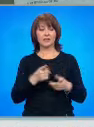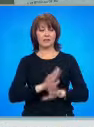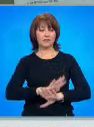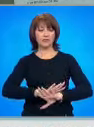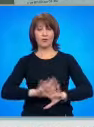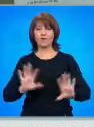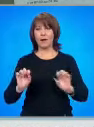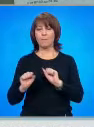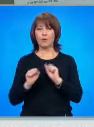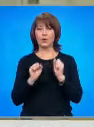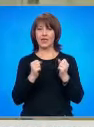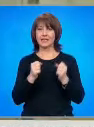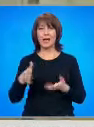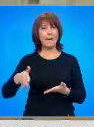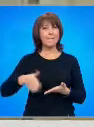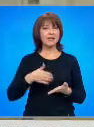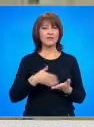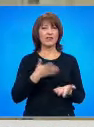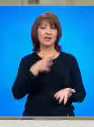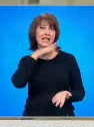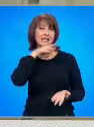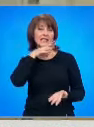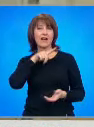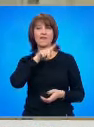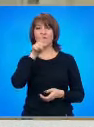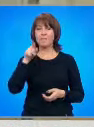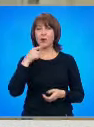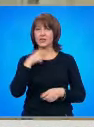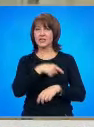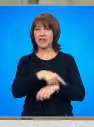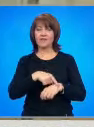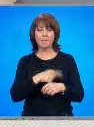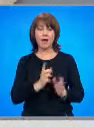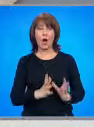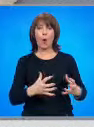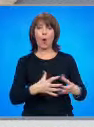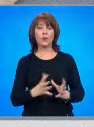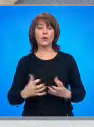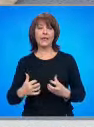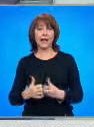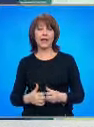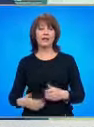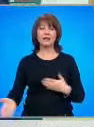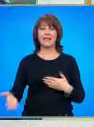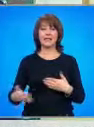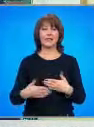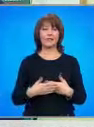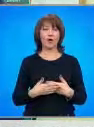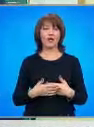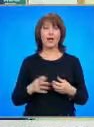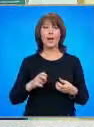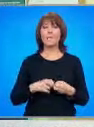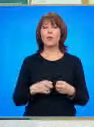протестни действия. Според тях персоналът застарява и е въпрос на време цели отделения да стигнат до затваряне. Проблема